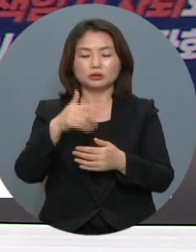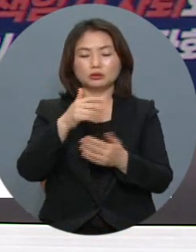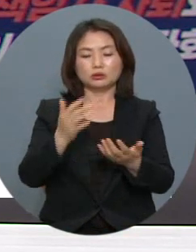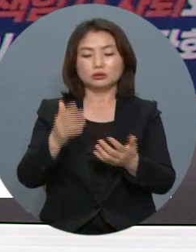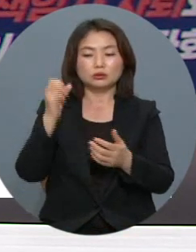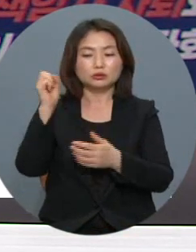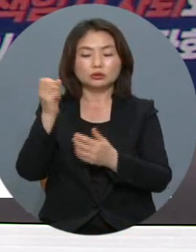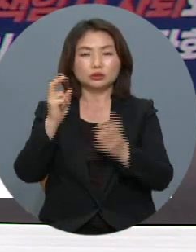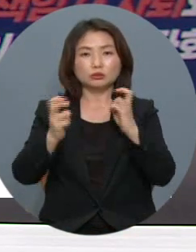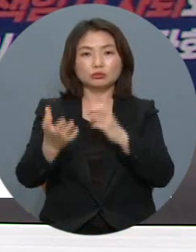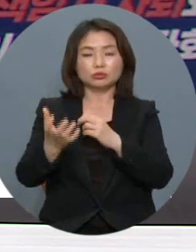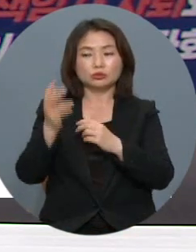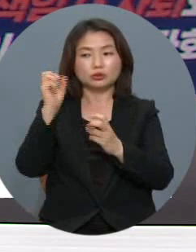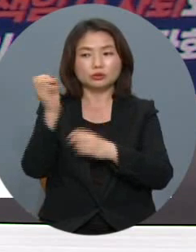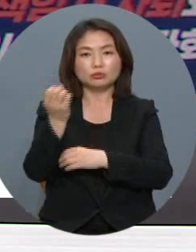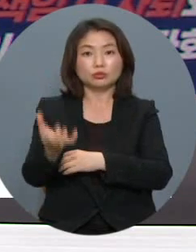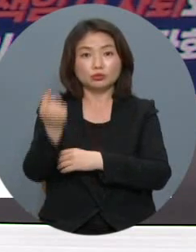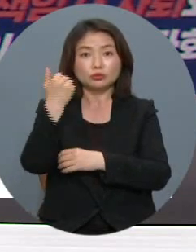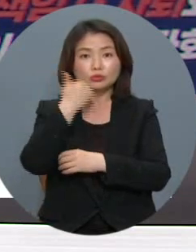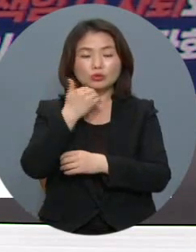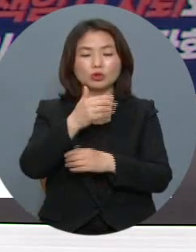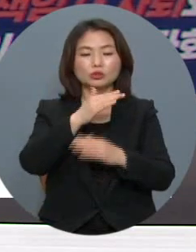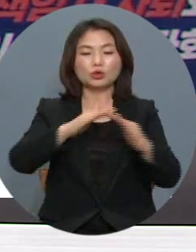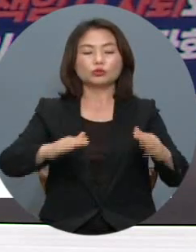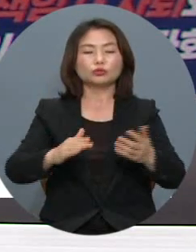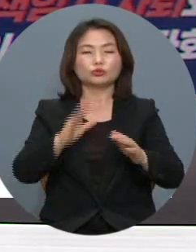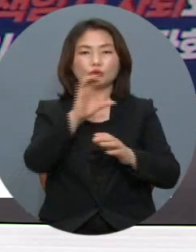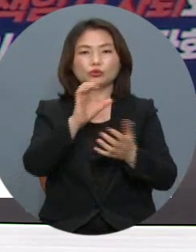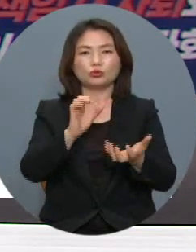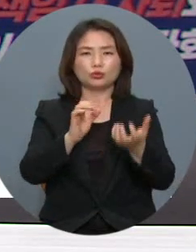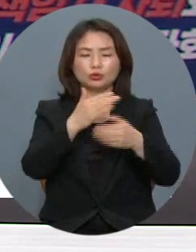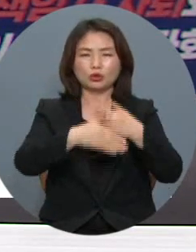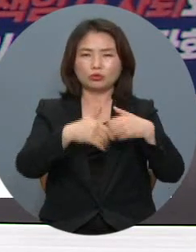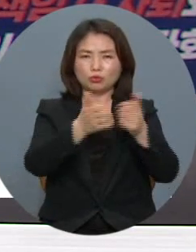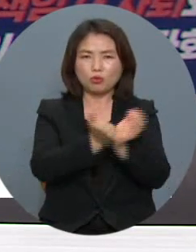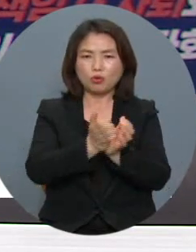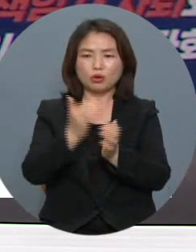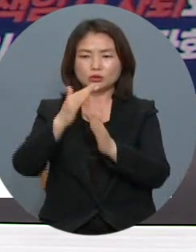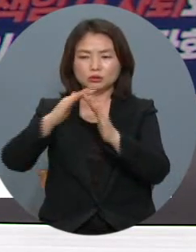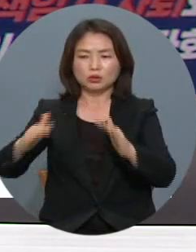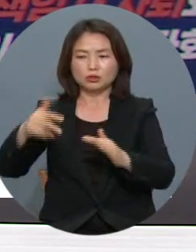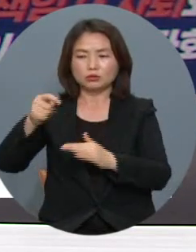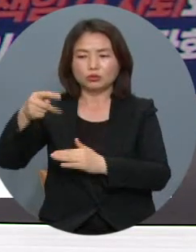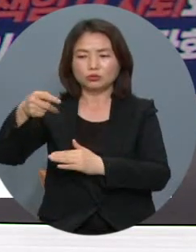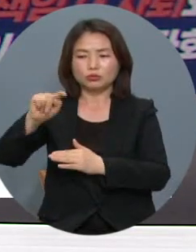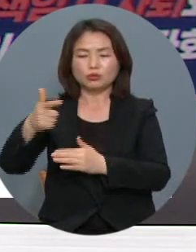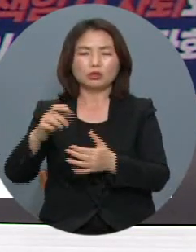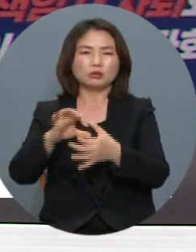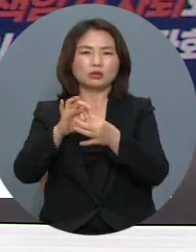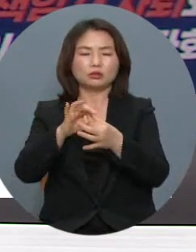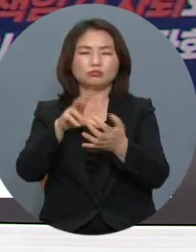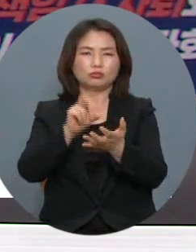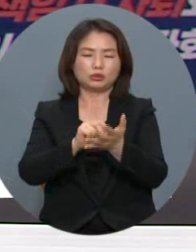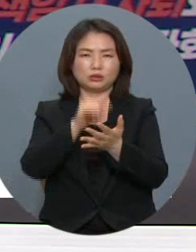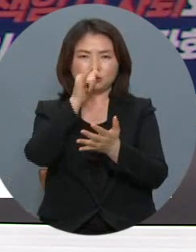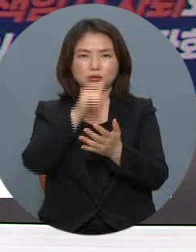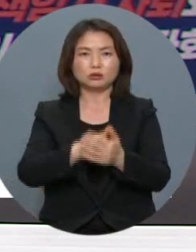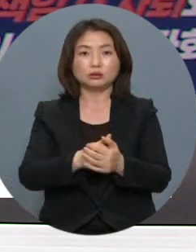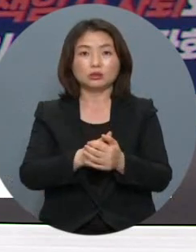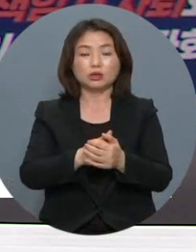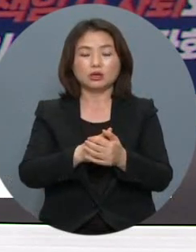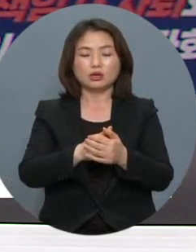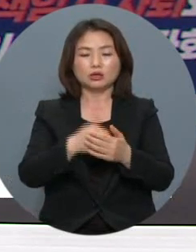천주교 대구대교구가 전두환 정권에 협력한 과거사와 맞물리면서 파장이 더욱 커지고 있는데요. 대구